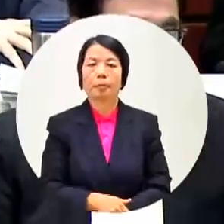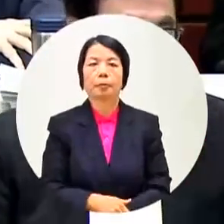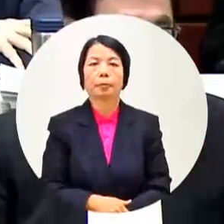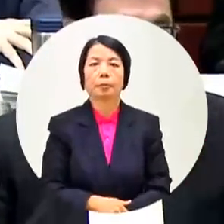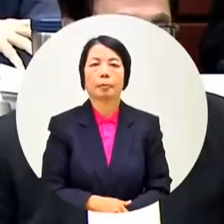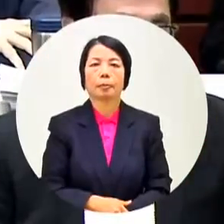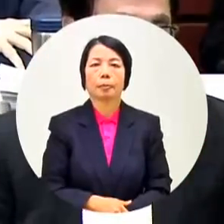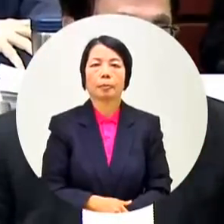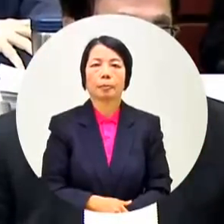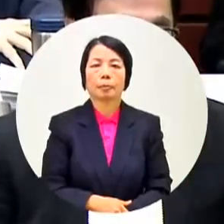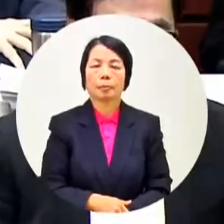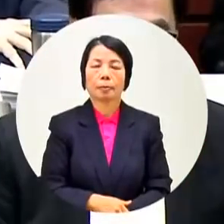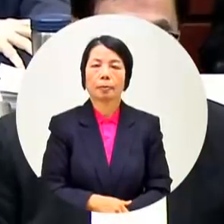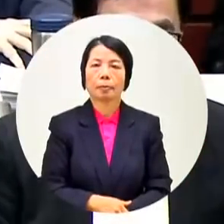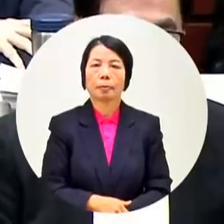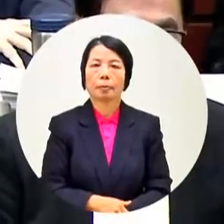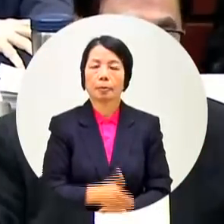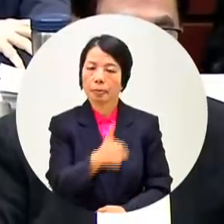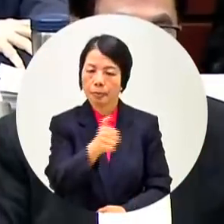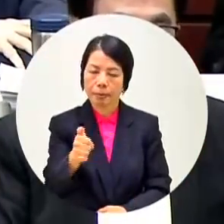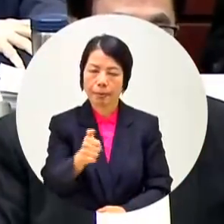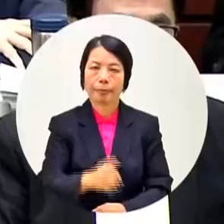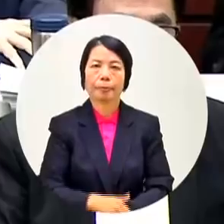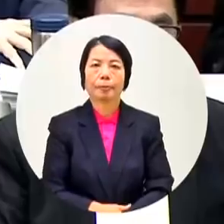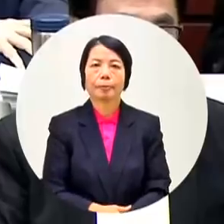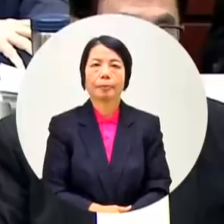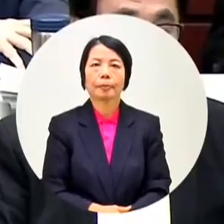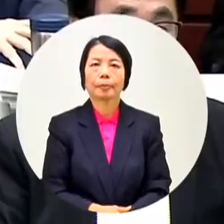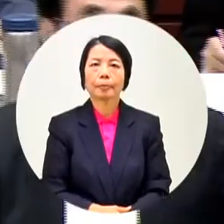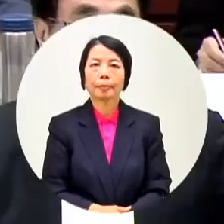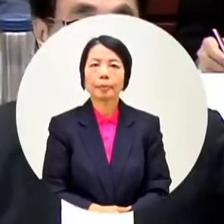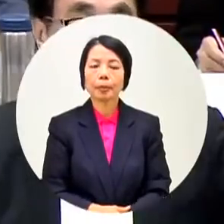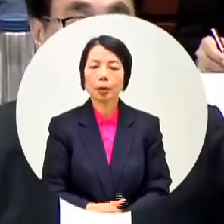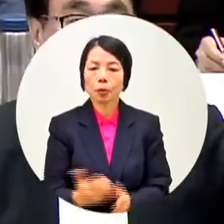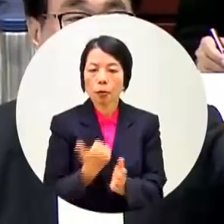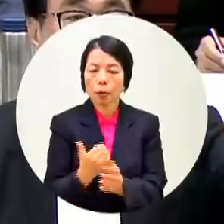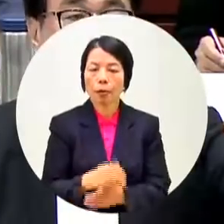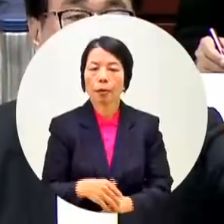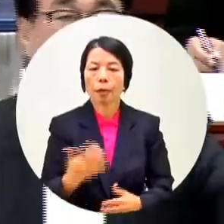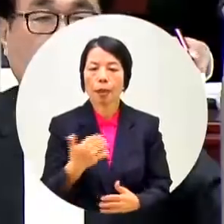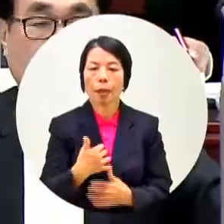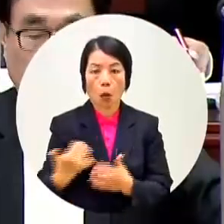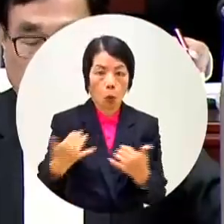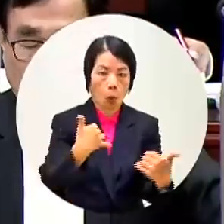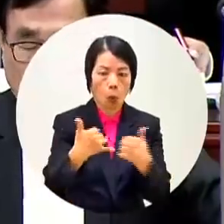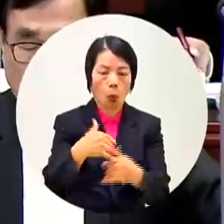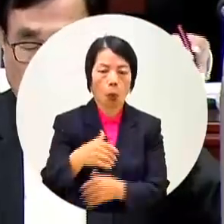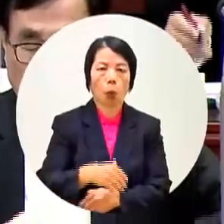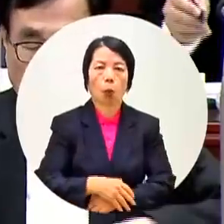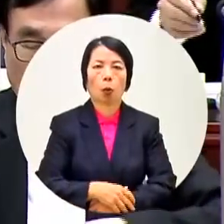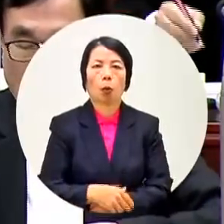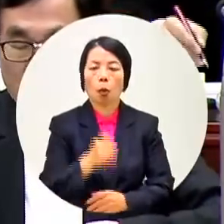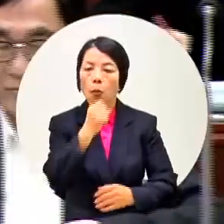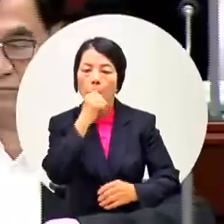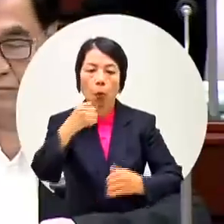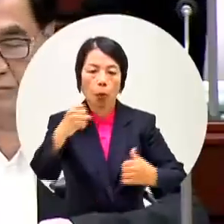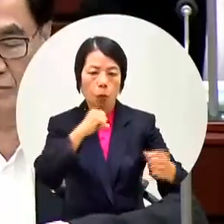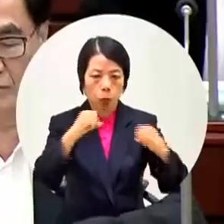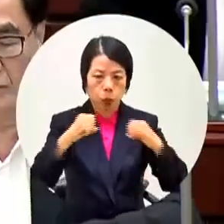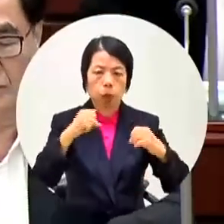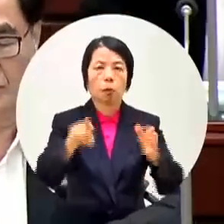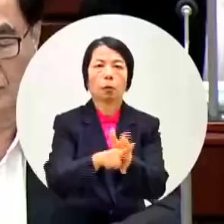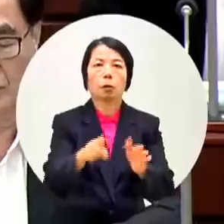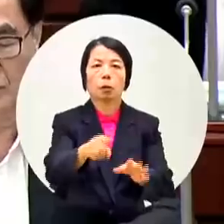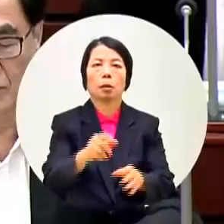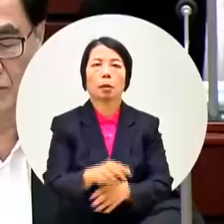谢谢你。我那天接受媒体专访，我的报告：两岸如果高雄或出去人进来，愈